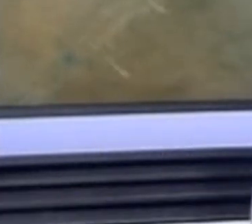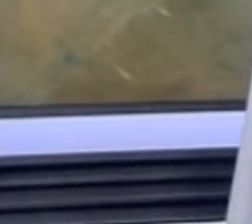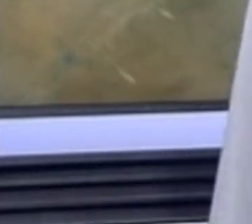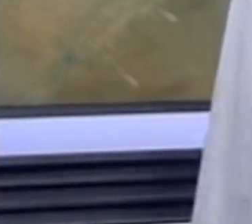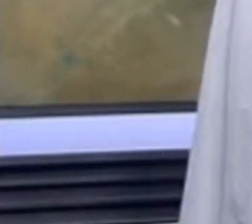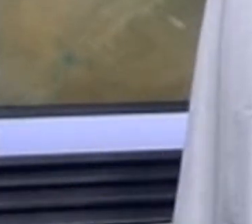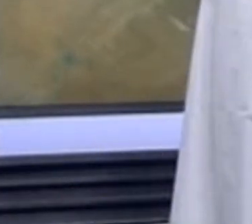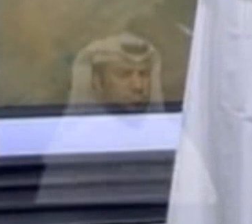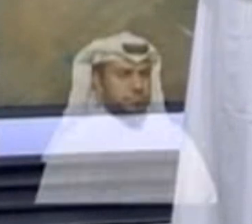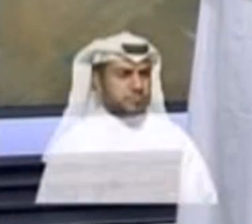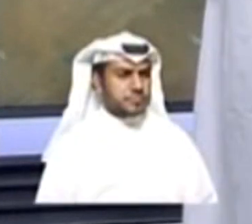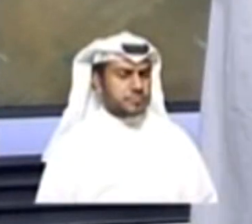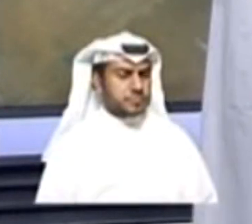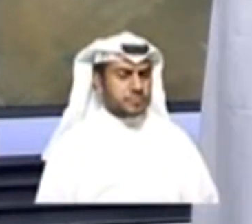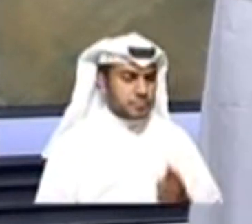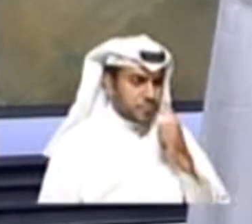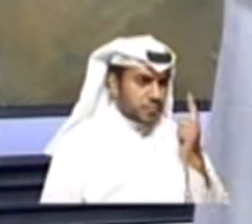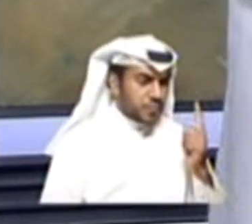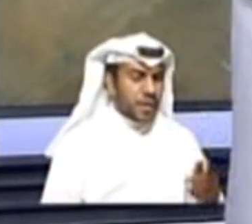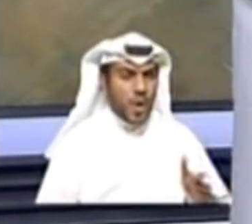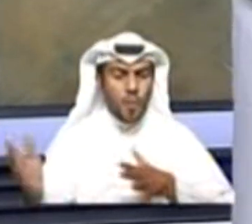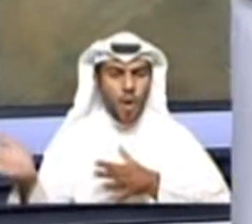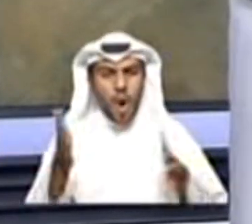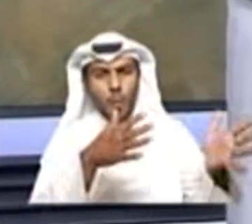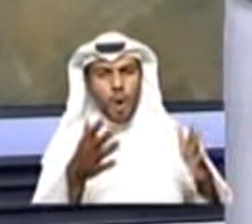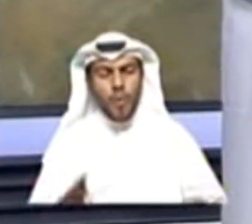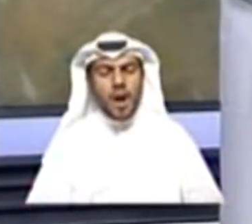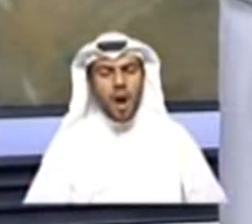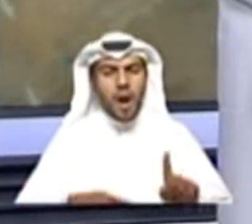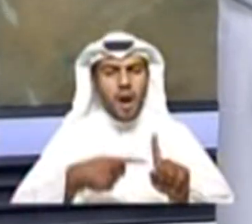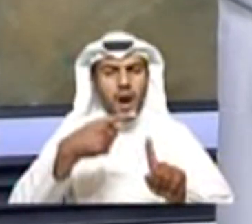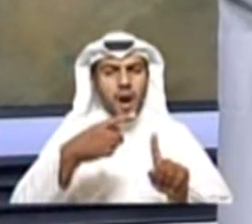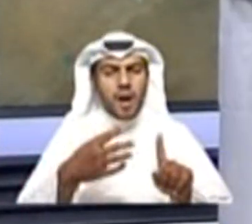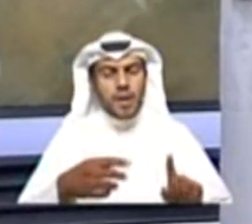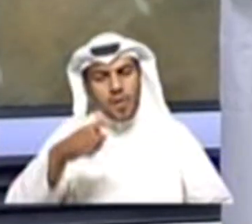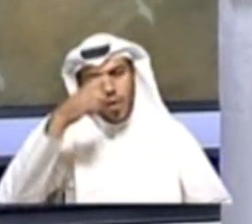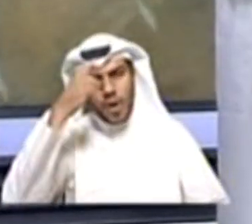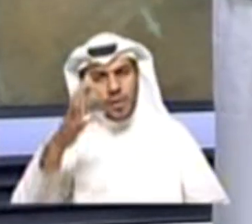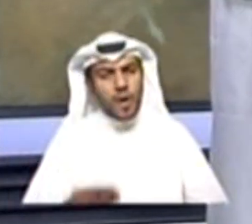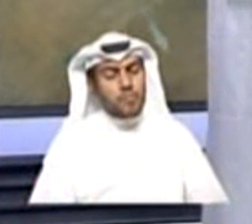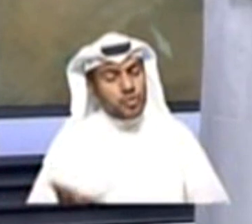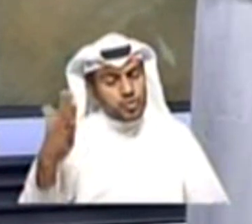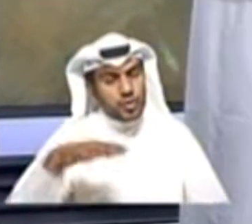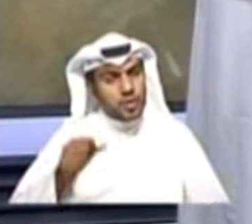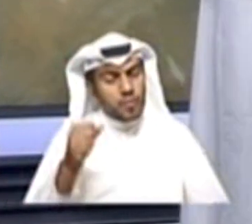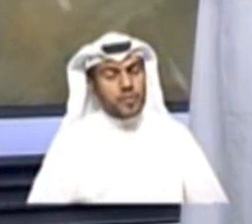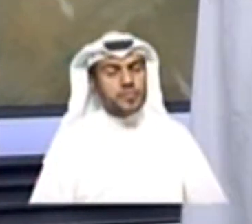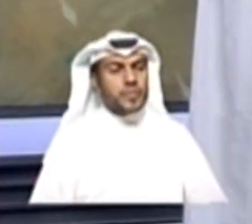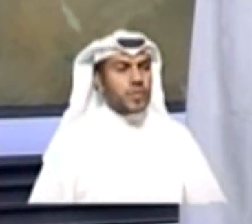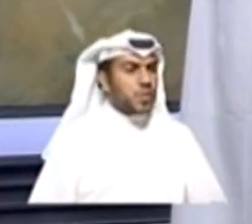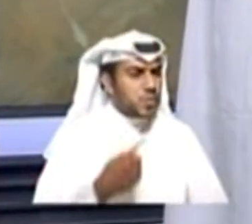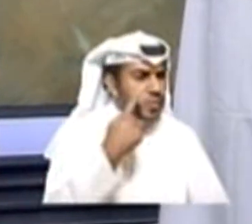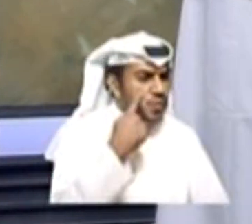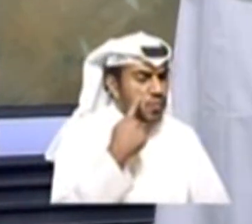والجزر تتراوح ما بين 32 وال 34 درجة مئوية. أجواء شديدة الحرارة باكر الظهر، واستمرار